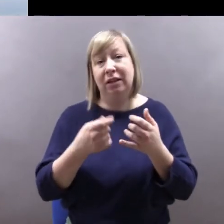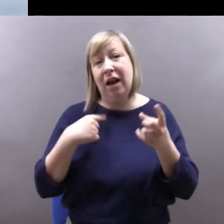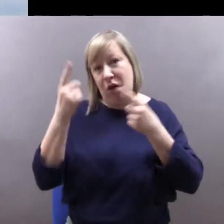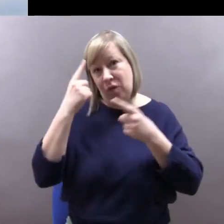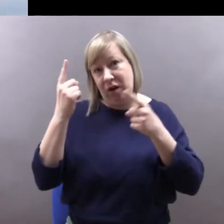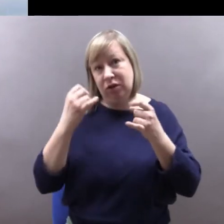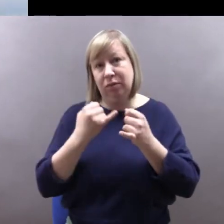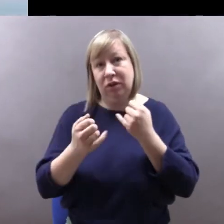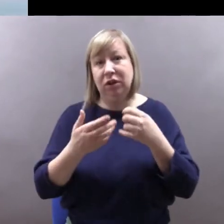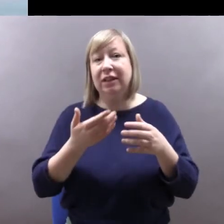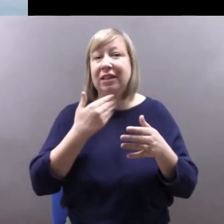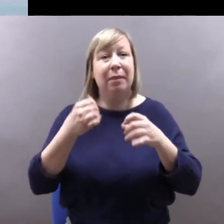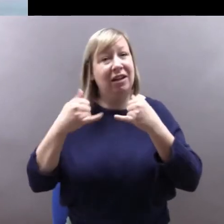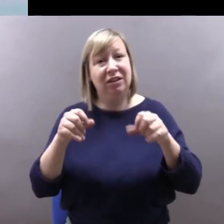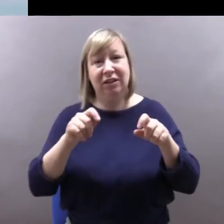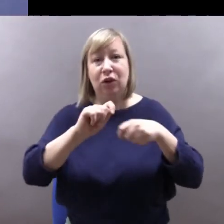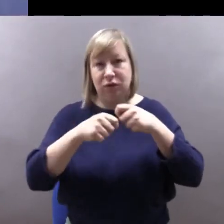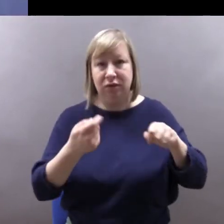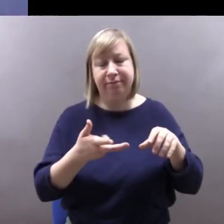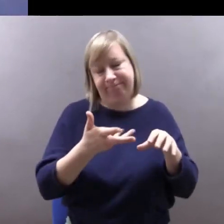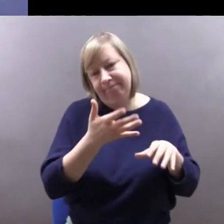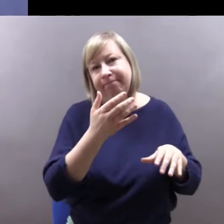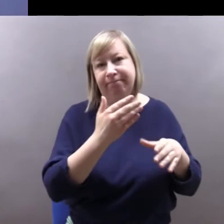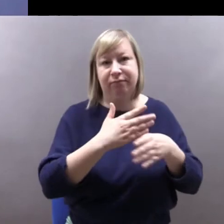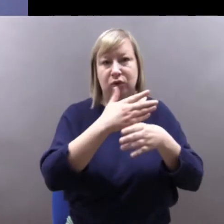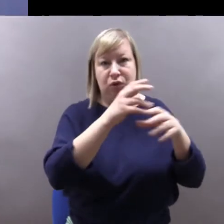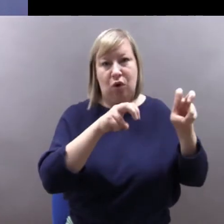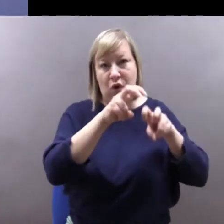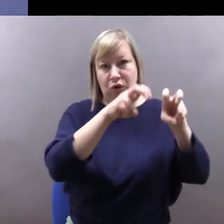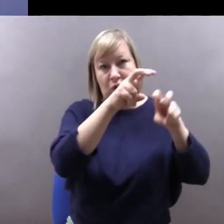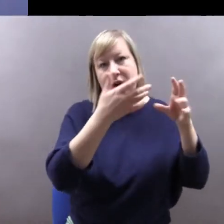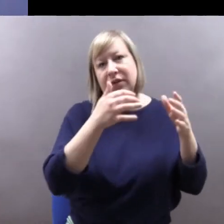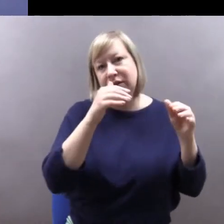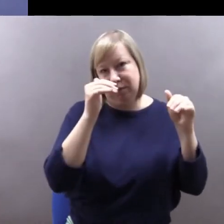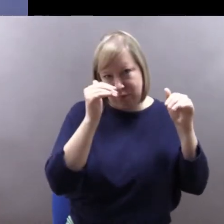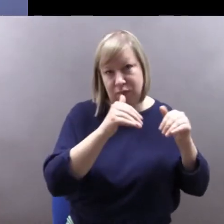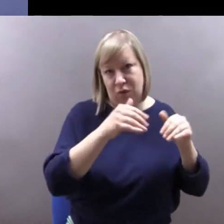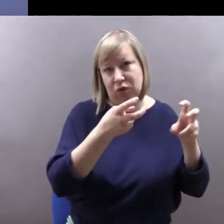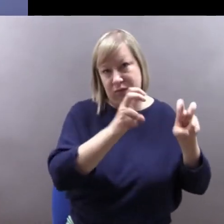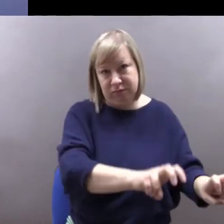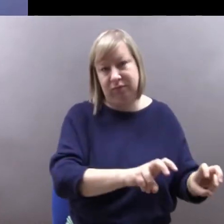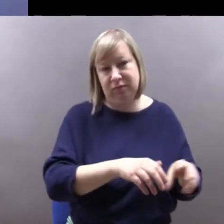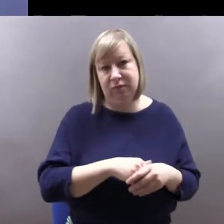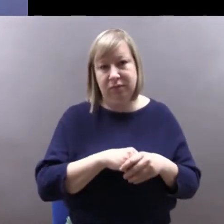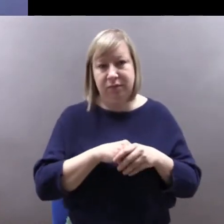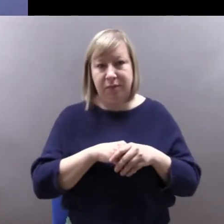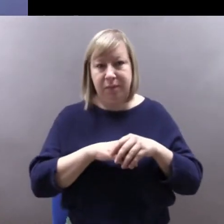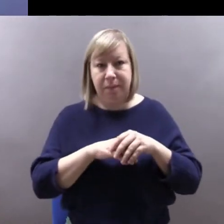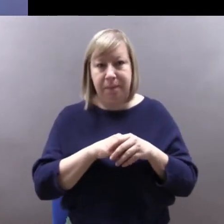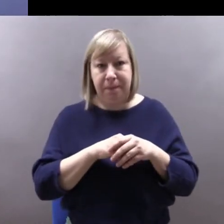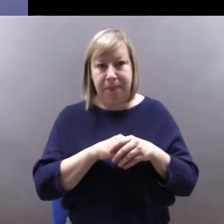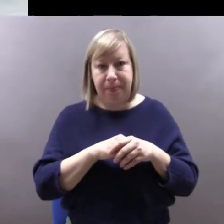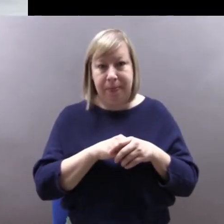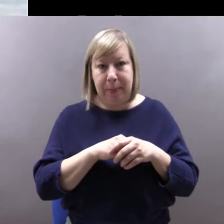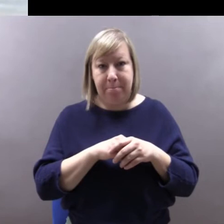się nic innego zastosować. Tak. I to bardzo ograniczonym. Ale wtedy jest bardzo istotne